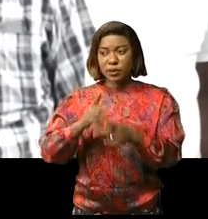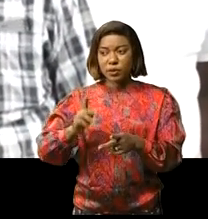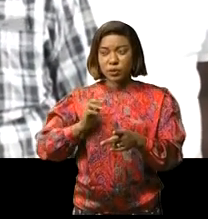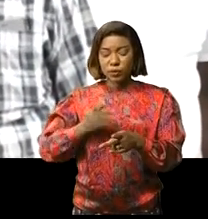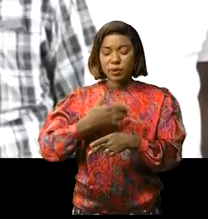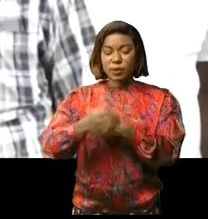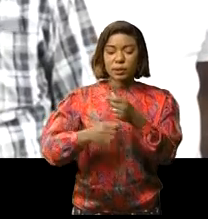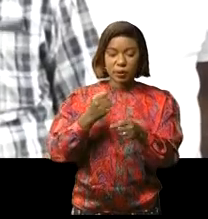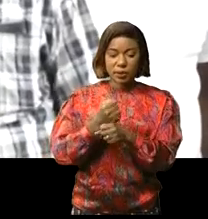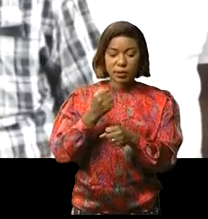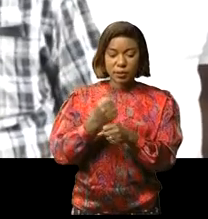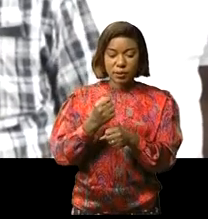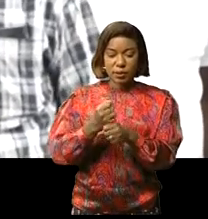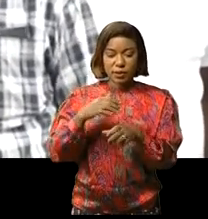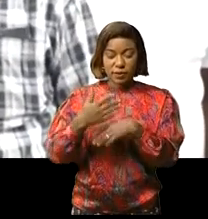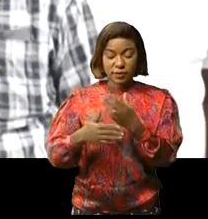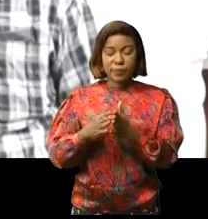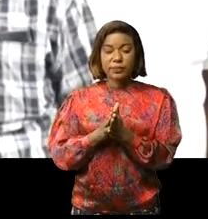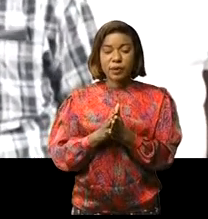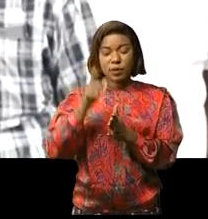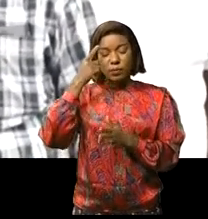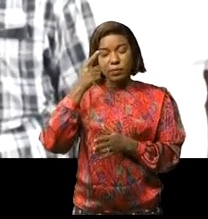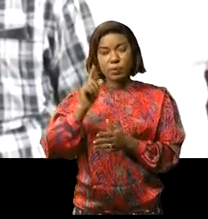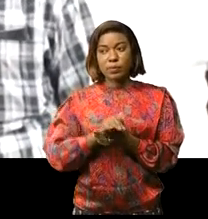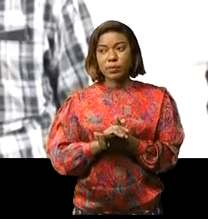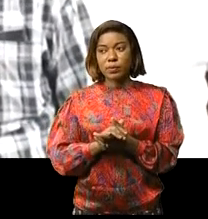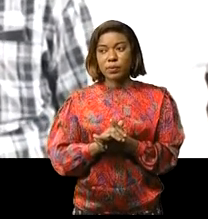menuisier à faire des démarches pour